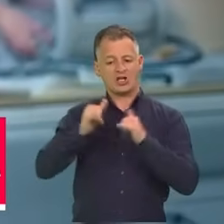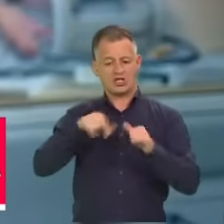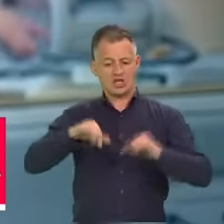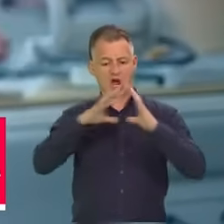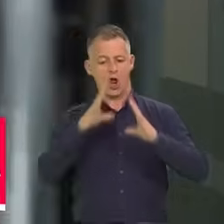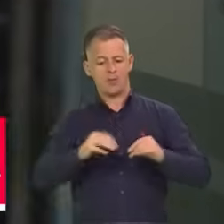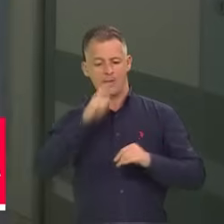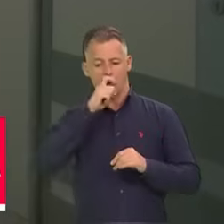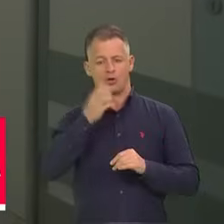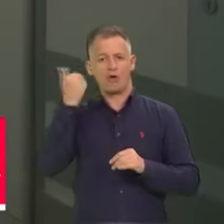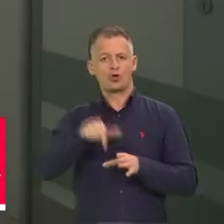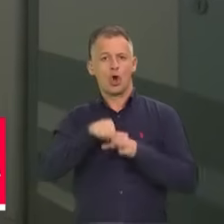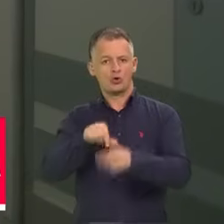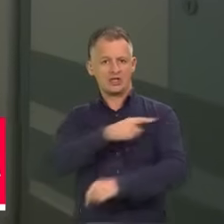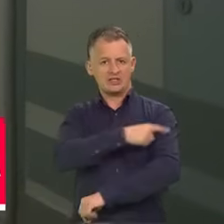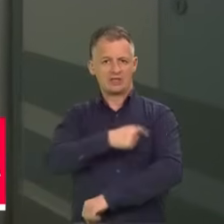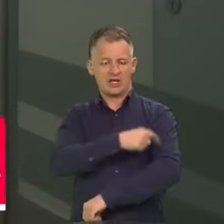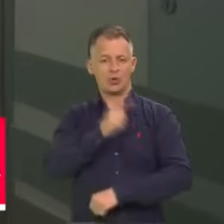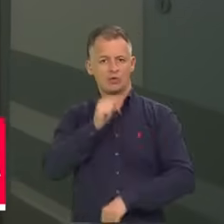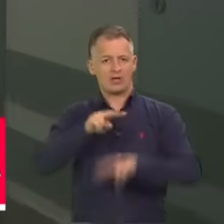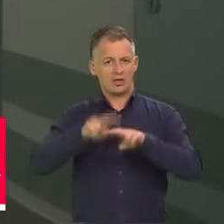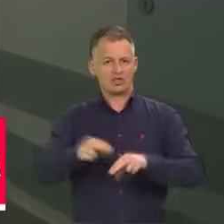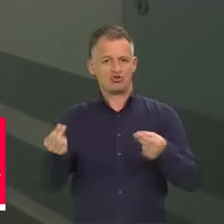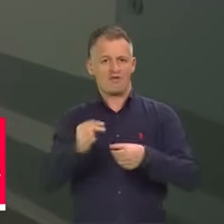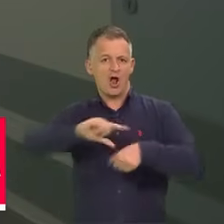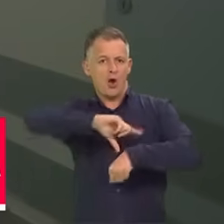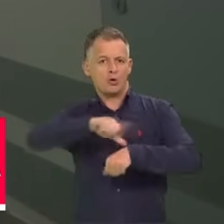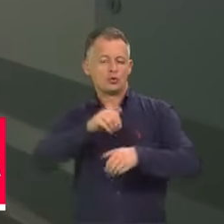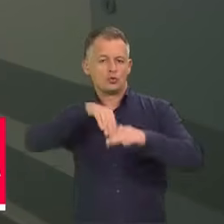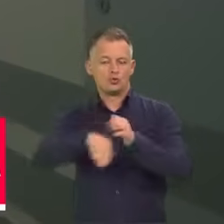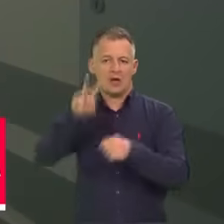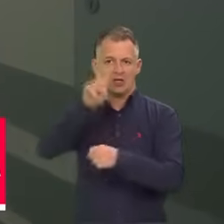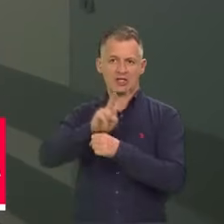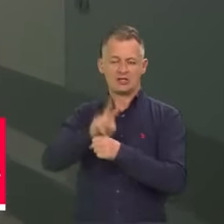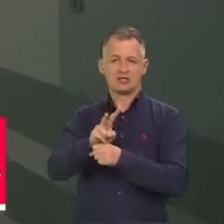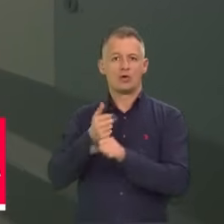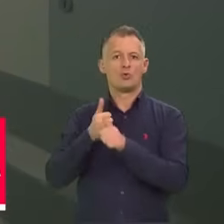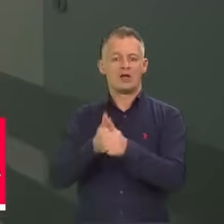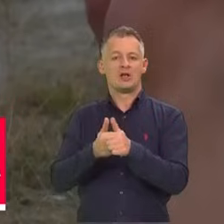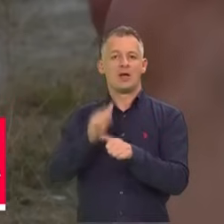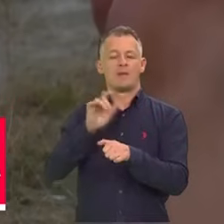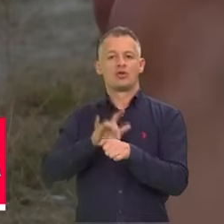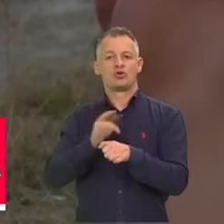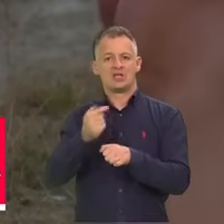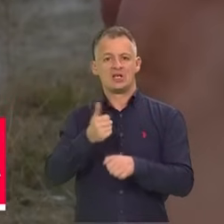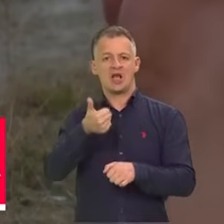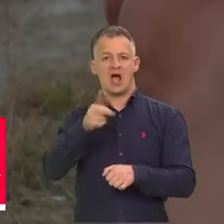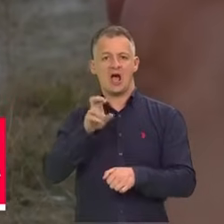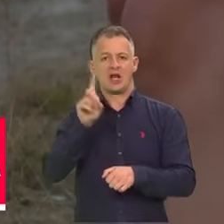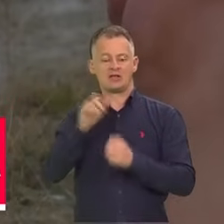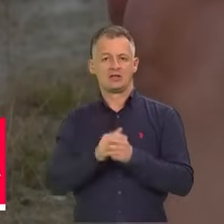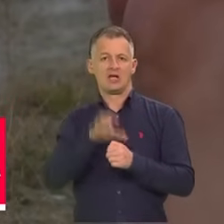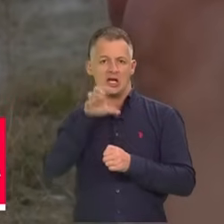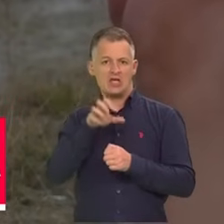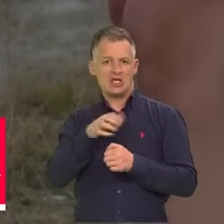România. Bărbatul a fost dus la spital, unde a rămas câteva ore sub supravegherea medicilor din Arad. Câinele agresiv a